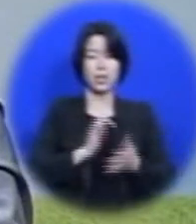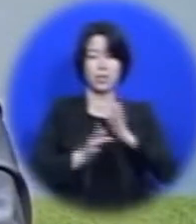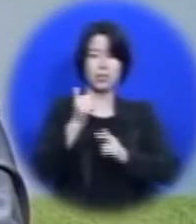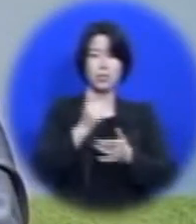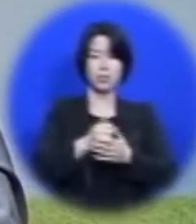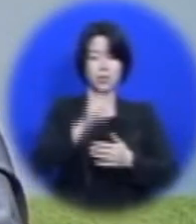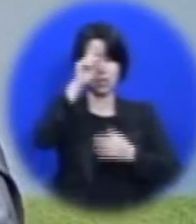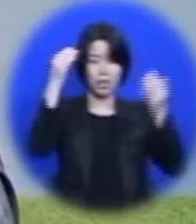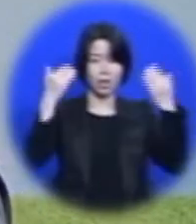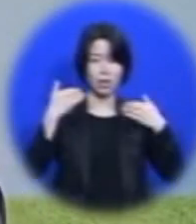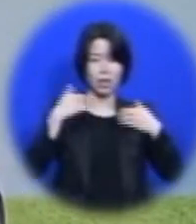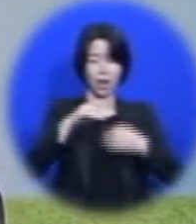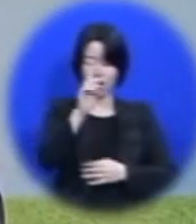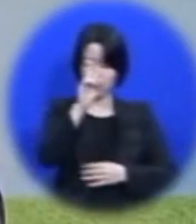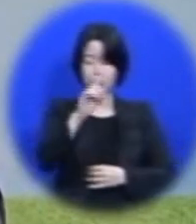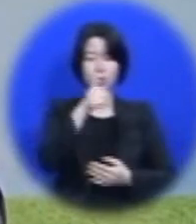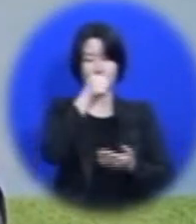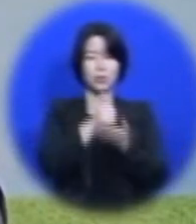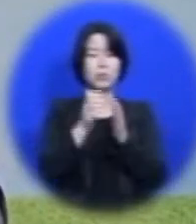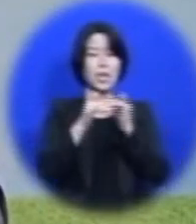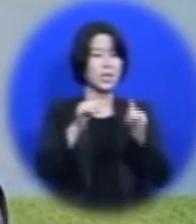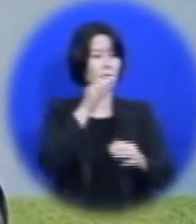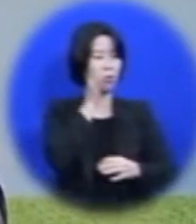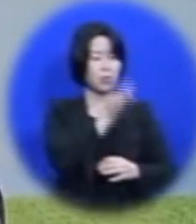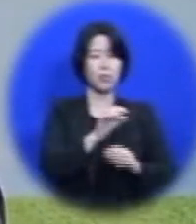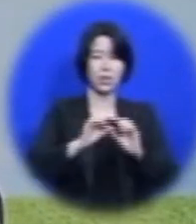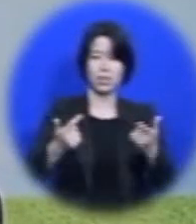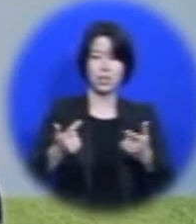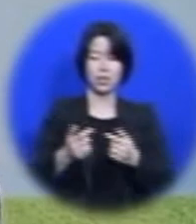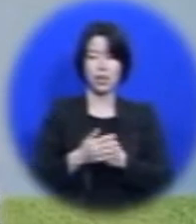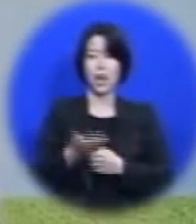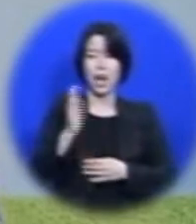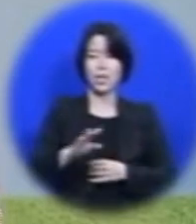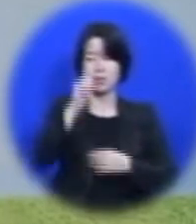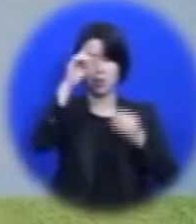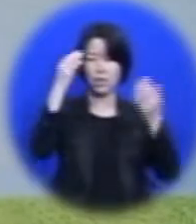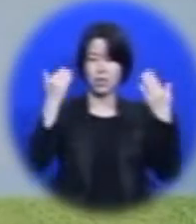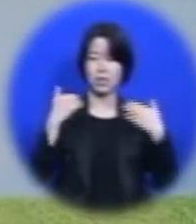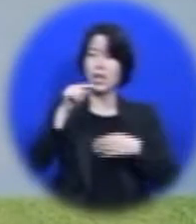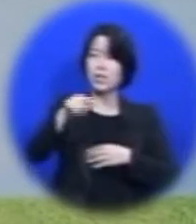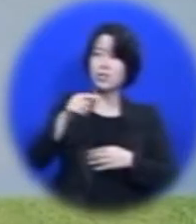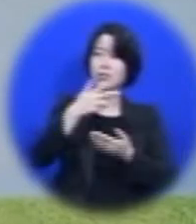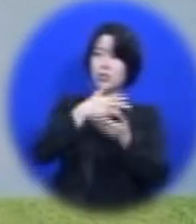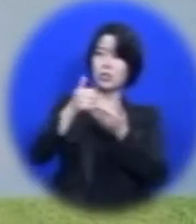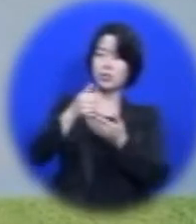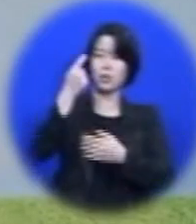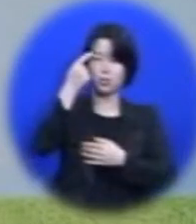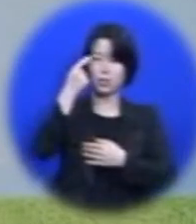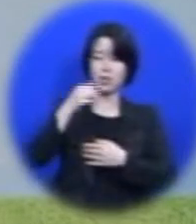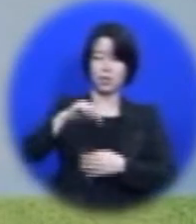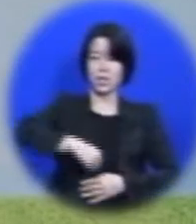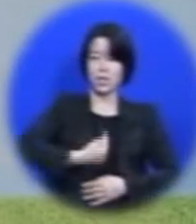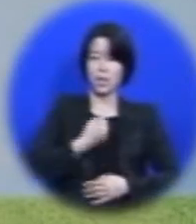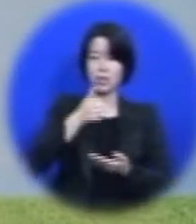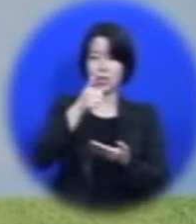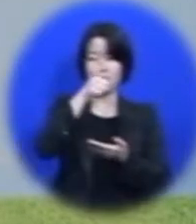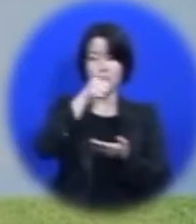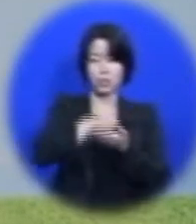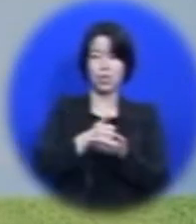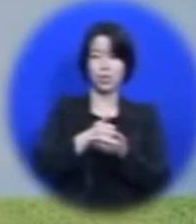한마디 죄인이라고 말하지 않았잖아요. 그렇지만 삭개오는 그 주님의 눈에서 자기의 죄를